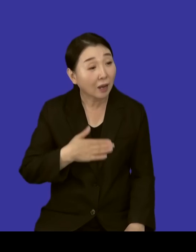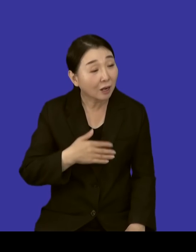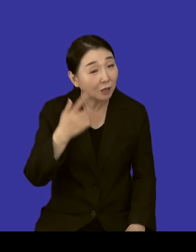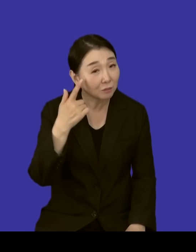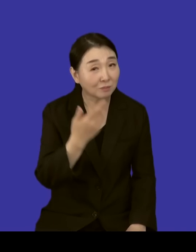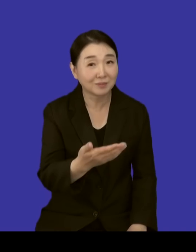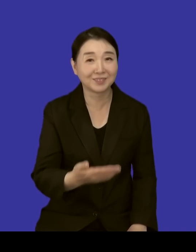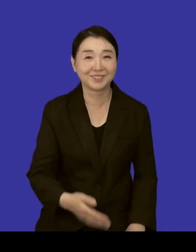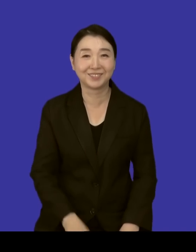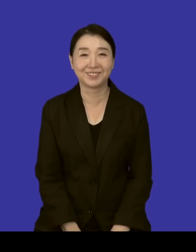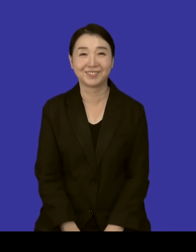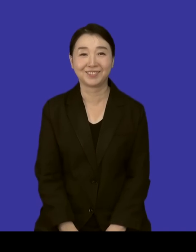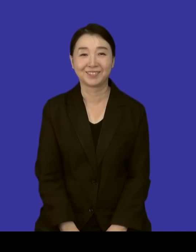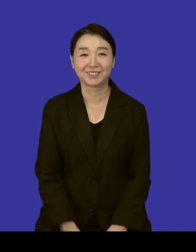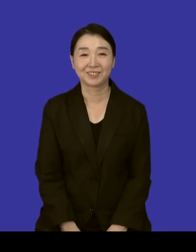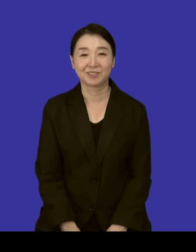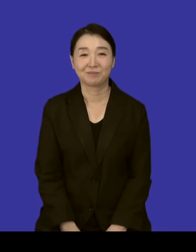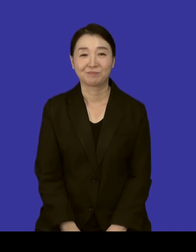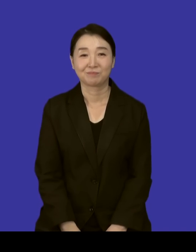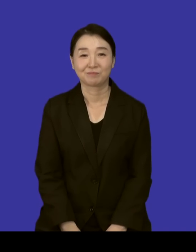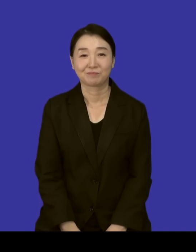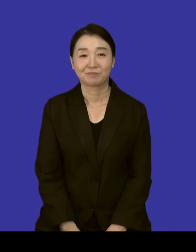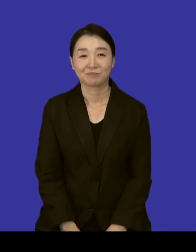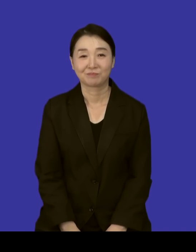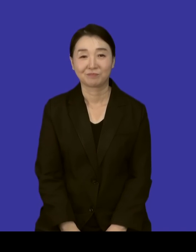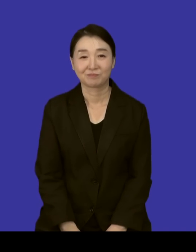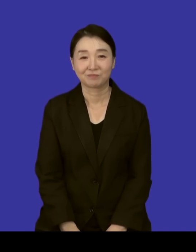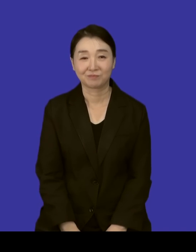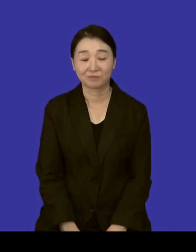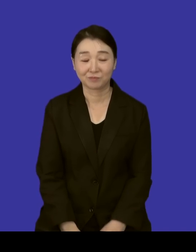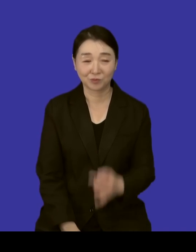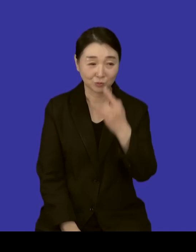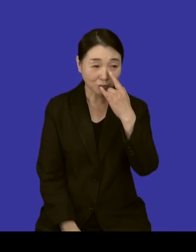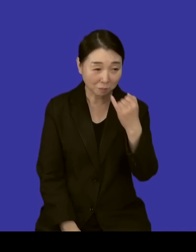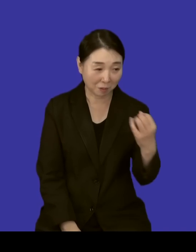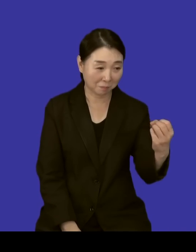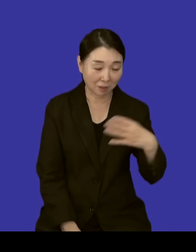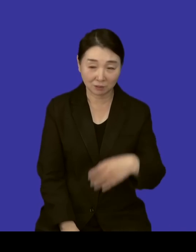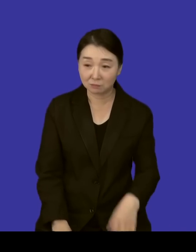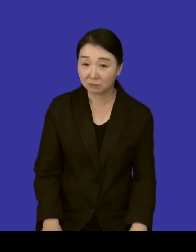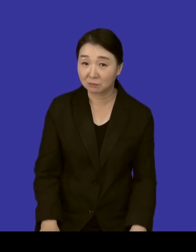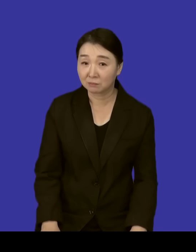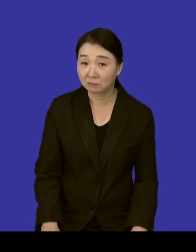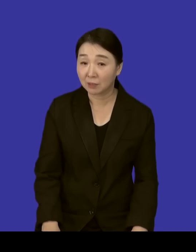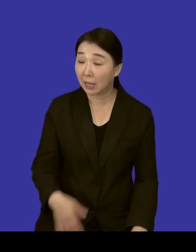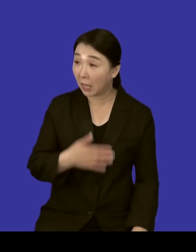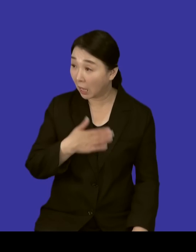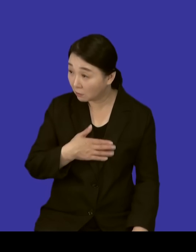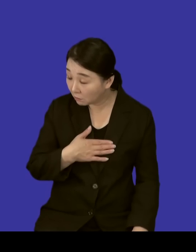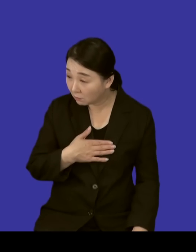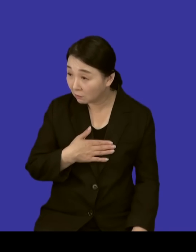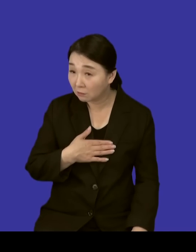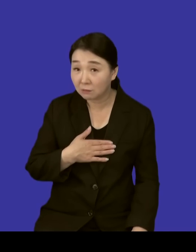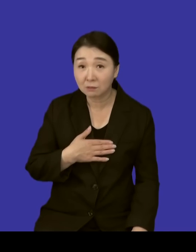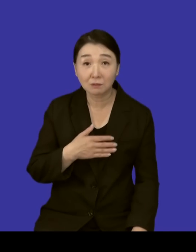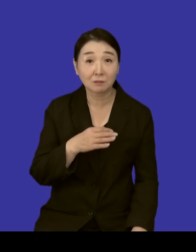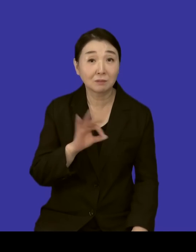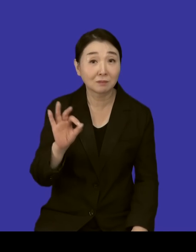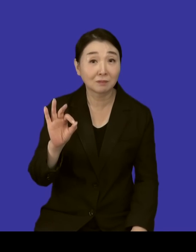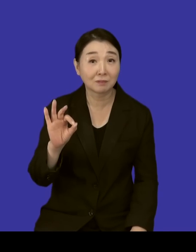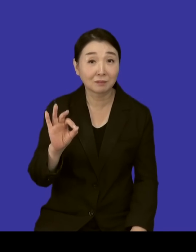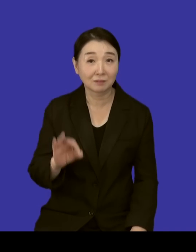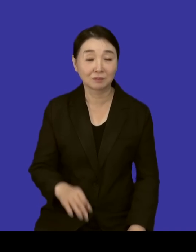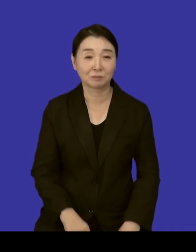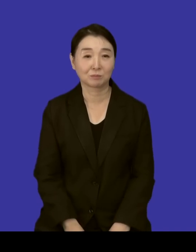아세요? 예, 제가 이제 그러니까 또 우리 어머니가 알디 그러시는 거예요. 예.